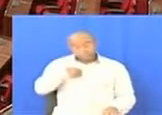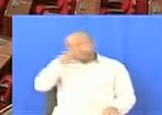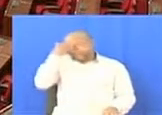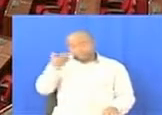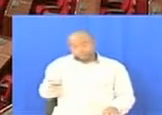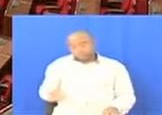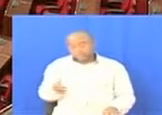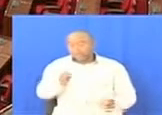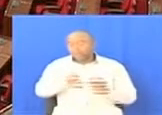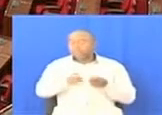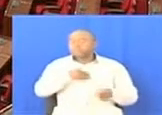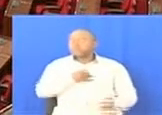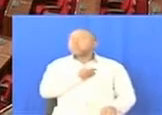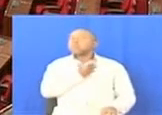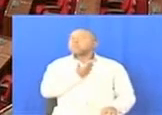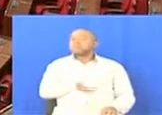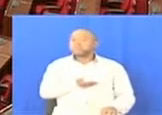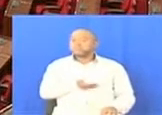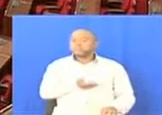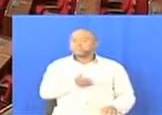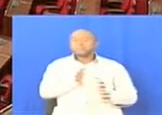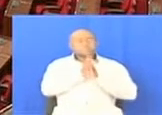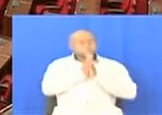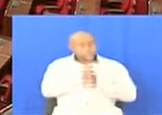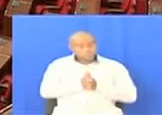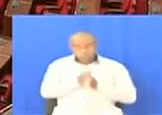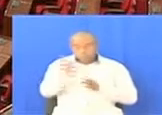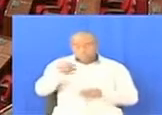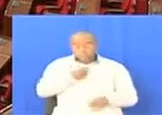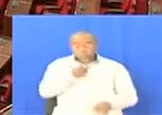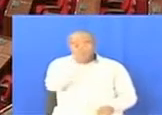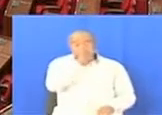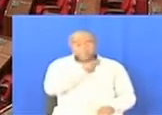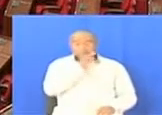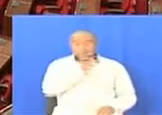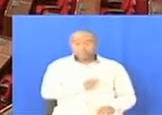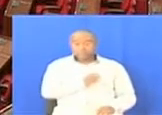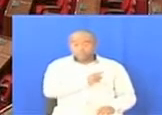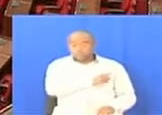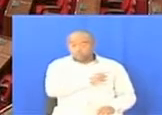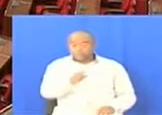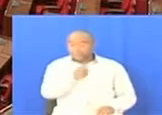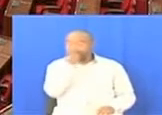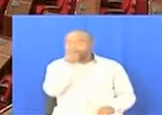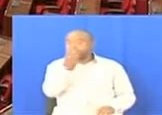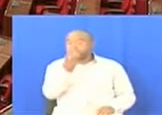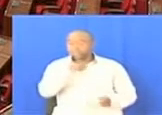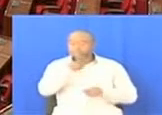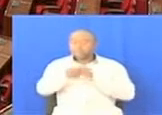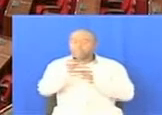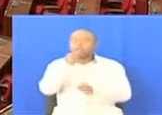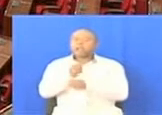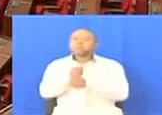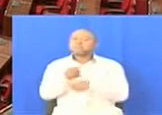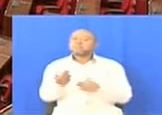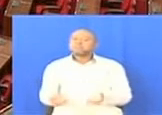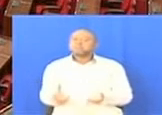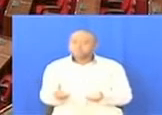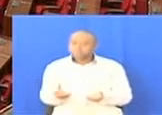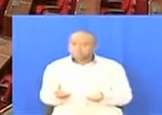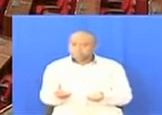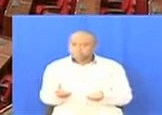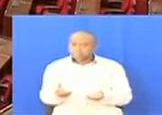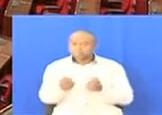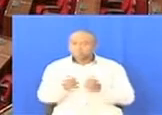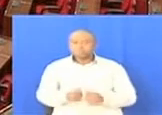mengine. Na kushukuru sana Mheshimiwa Speaker, wewe uliniangalia vizuri mpaka baada ya wiki mbili nimeendelea kufanya kazi kama walivyonituma wananchi wa wilaya